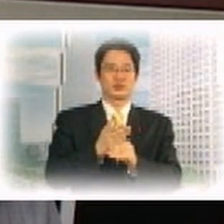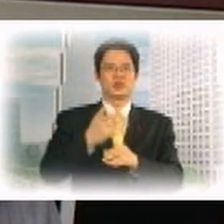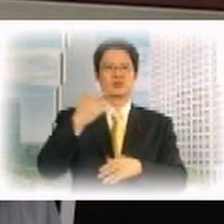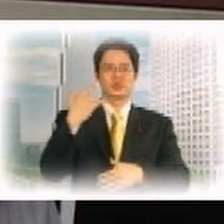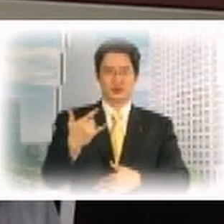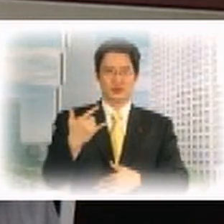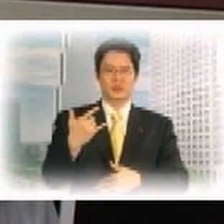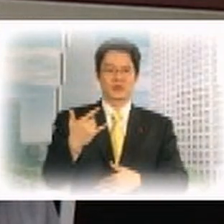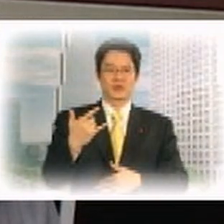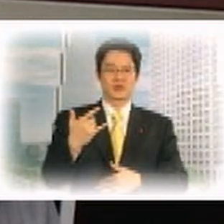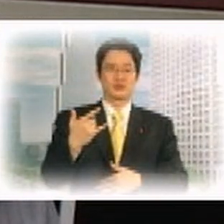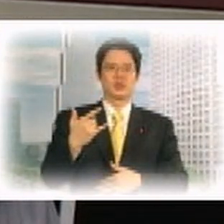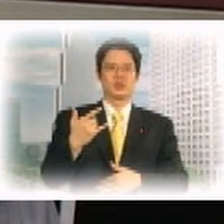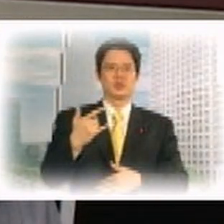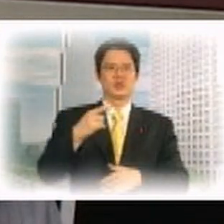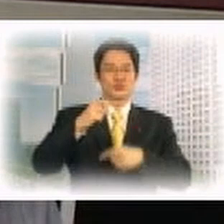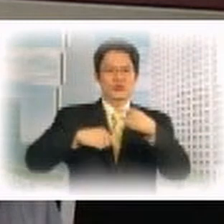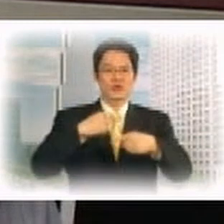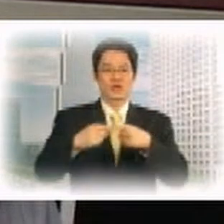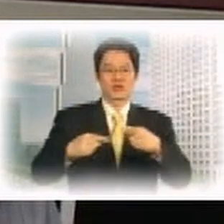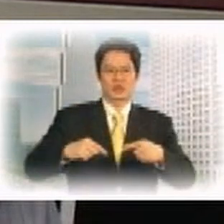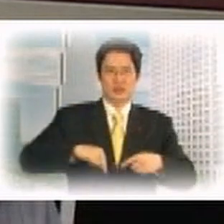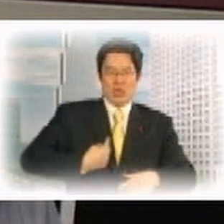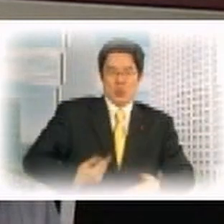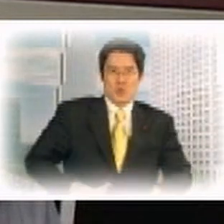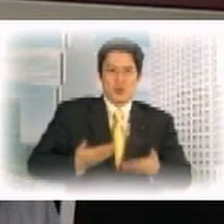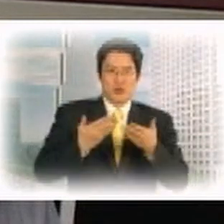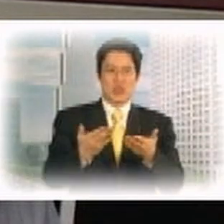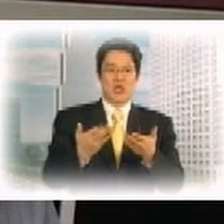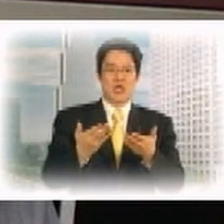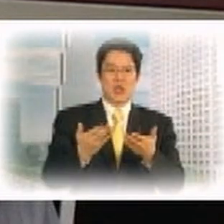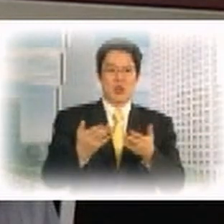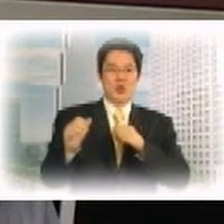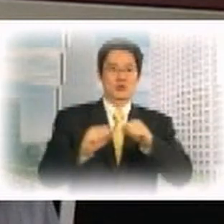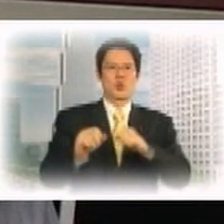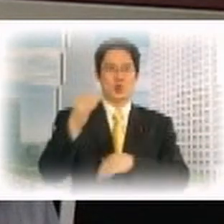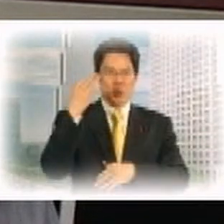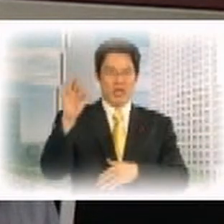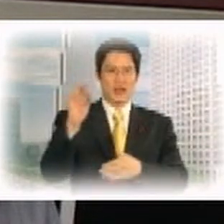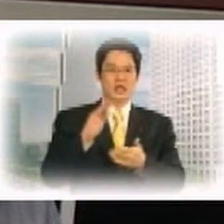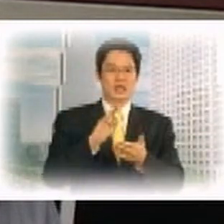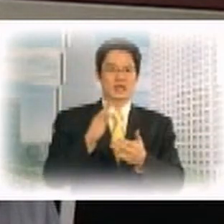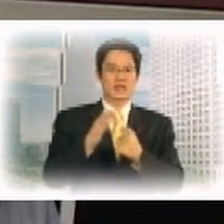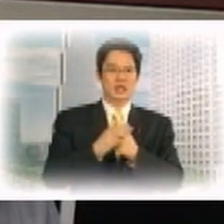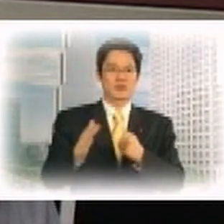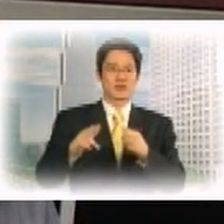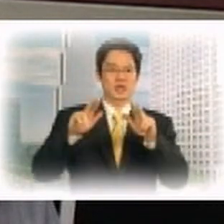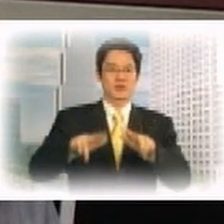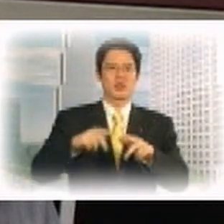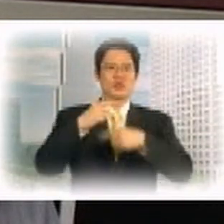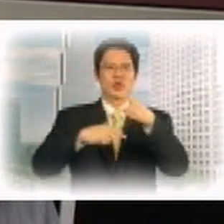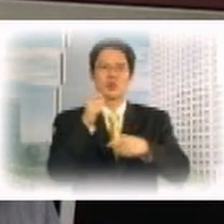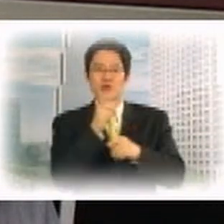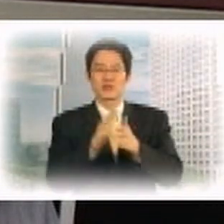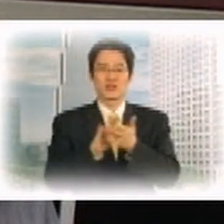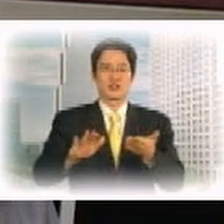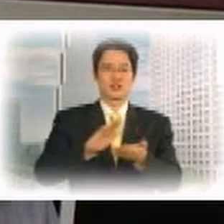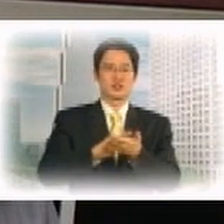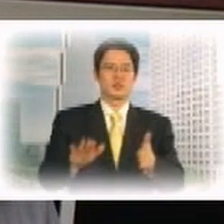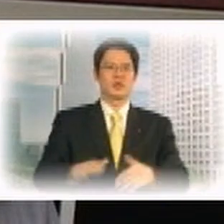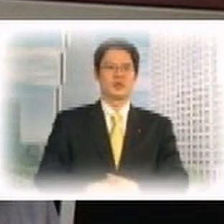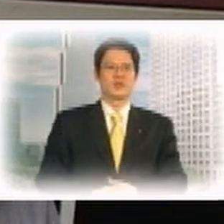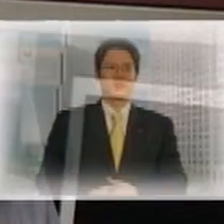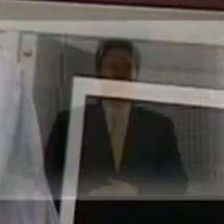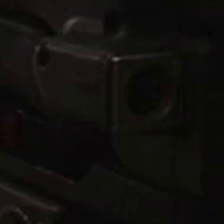그러던 차에 청음회관에서 수화 자원봉사를 흔쾌히 응해주셔서 이번에 수화 방송을 할 수 있게